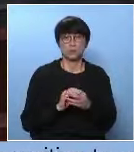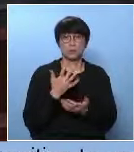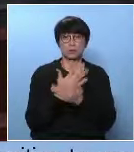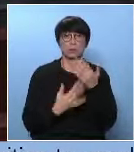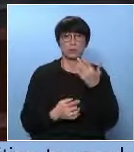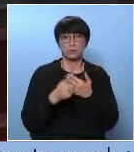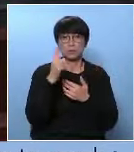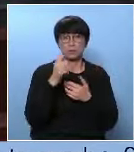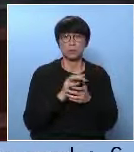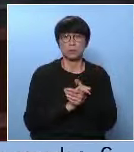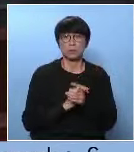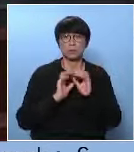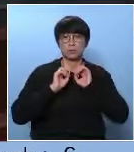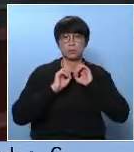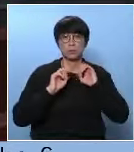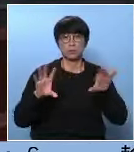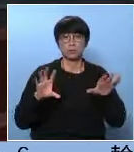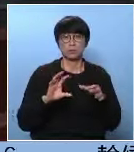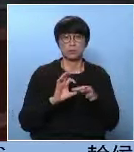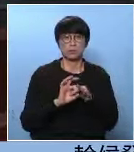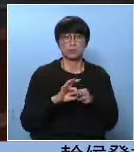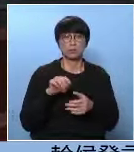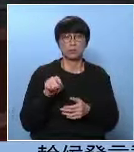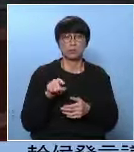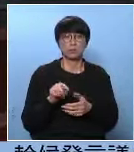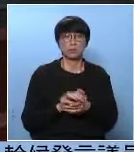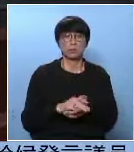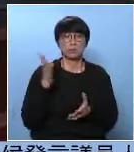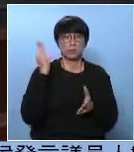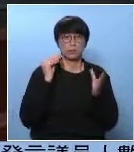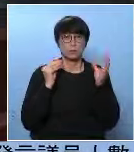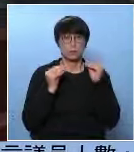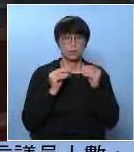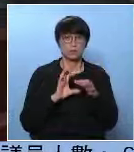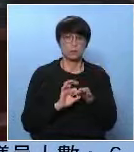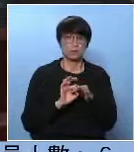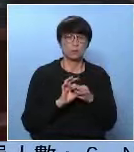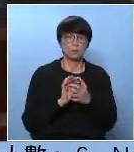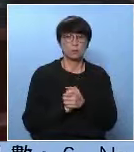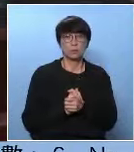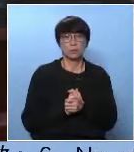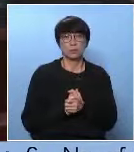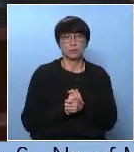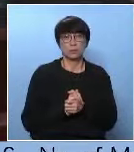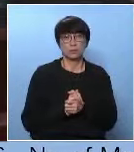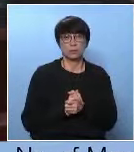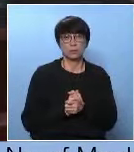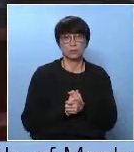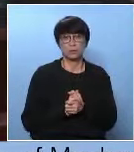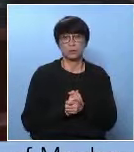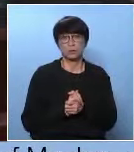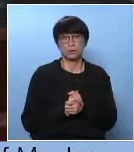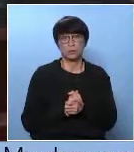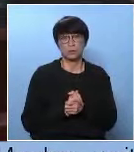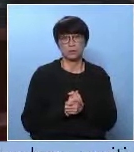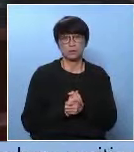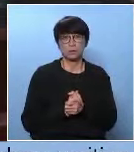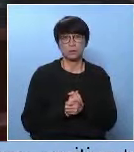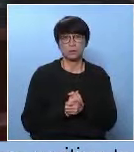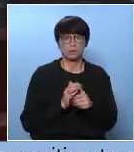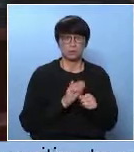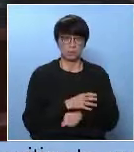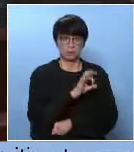網發放有關這些信息，是涉及了除了是去保證